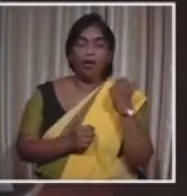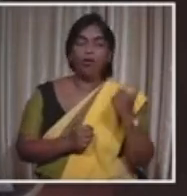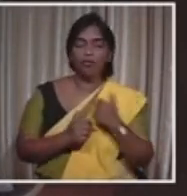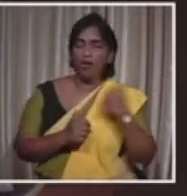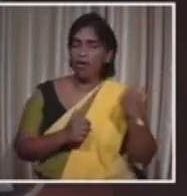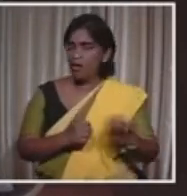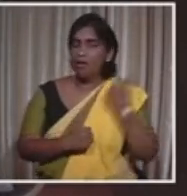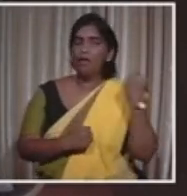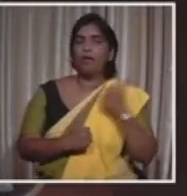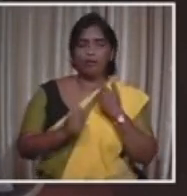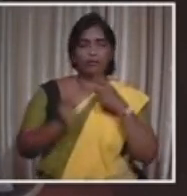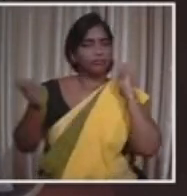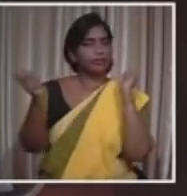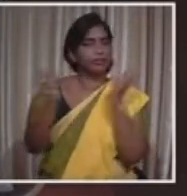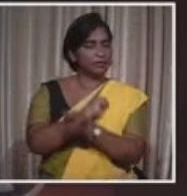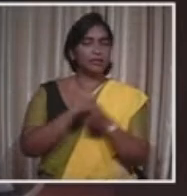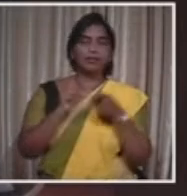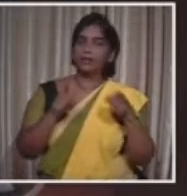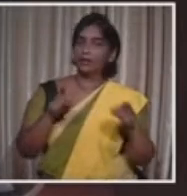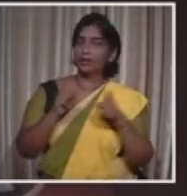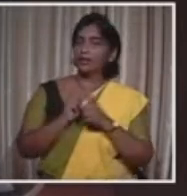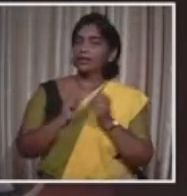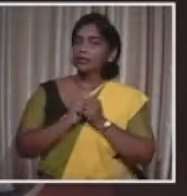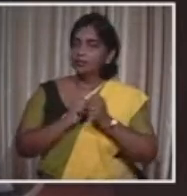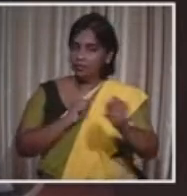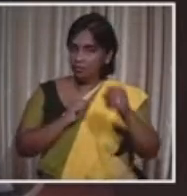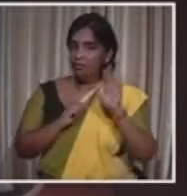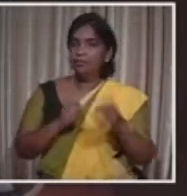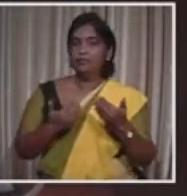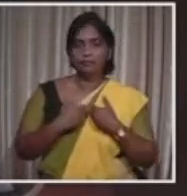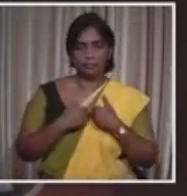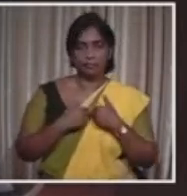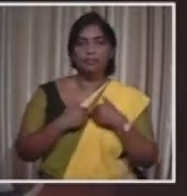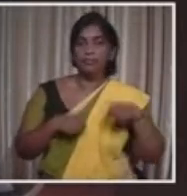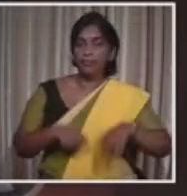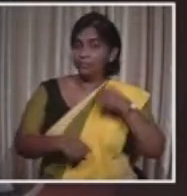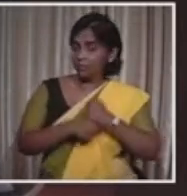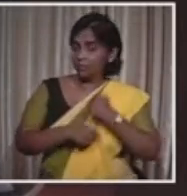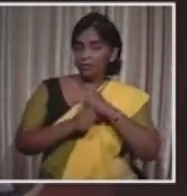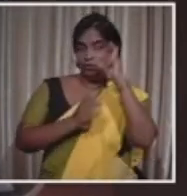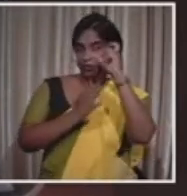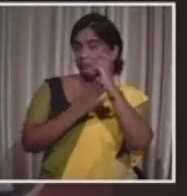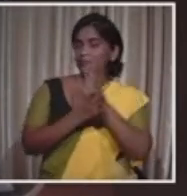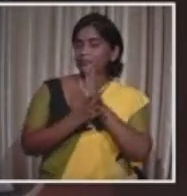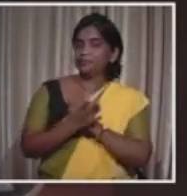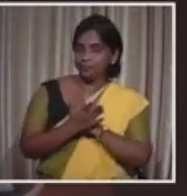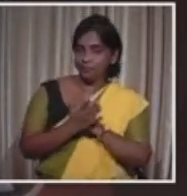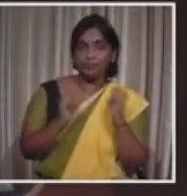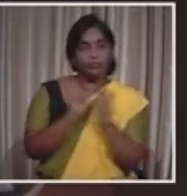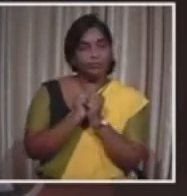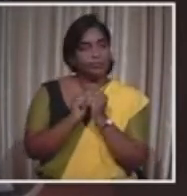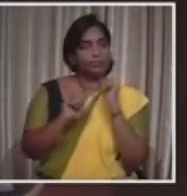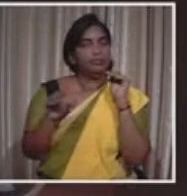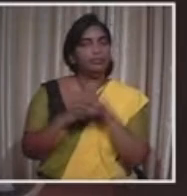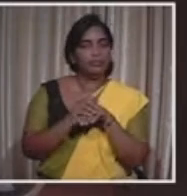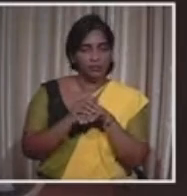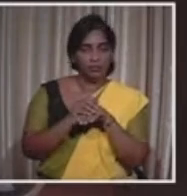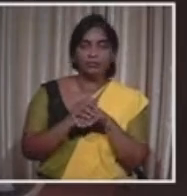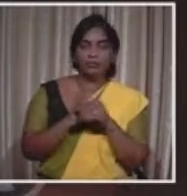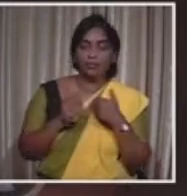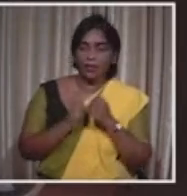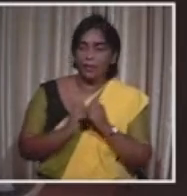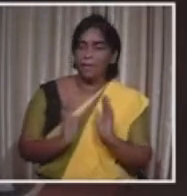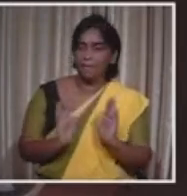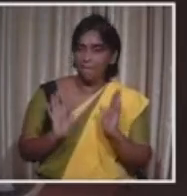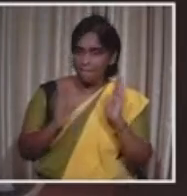නැවුම් පරිවර්තනාත්මක යුගයකට අපි මේ ආණ්ඩුක්‍රම ව්‍යවස්ථා වැඩපිළිවෙල හරහා අපි මුල